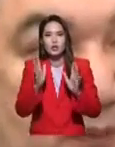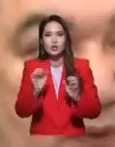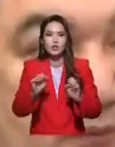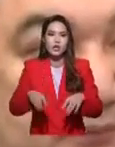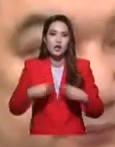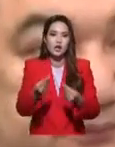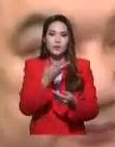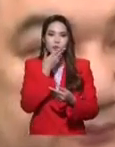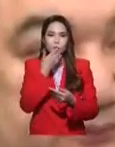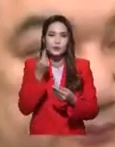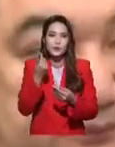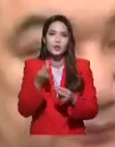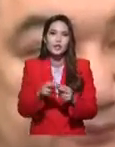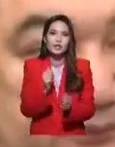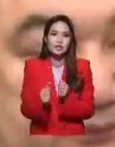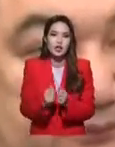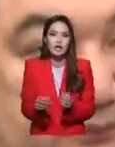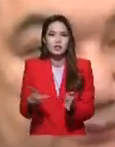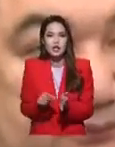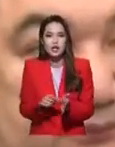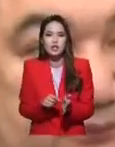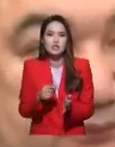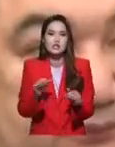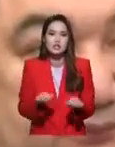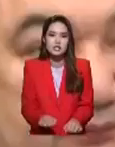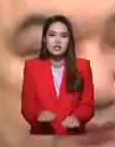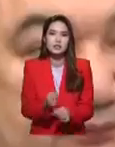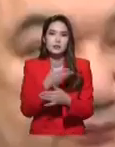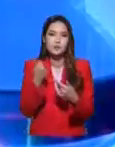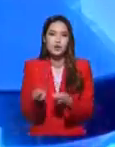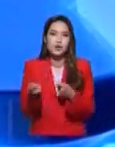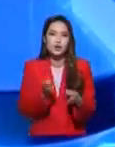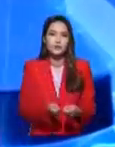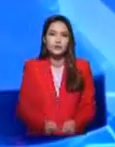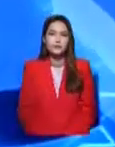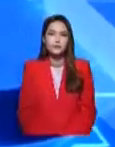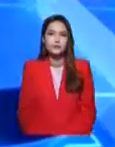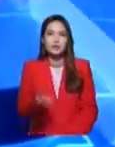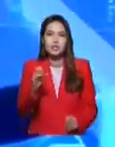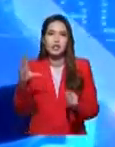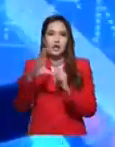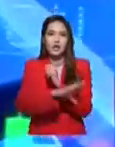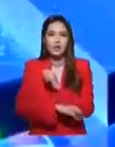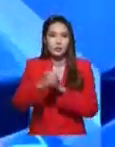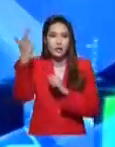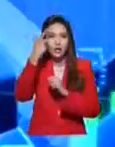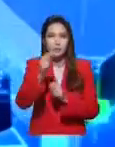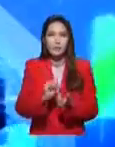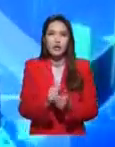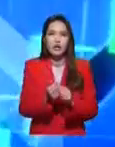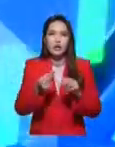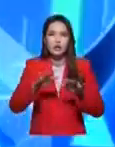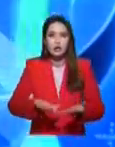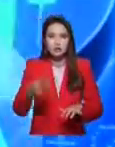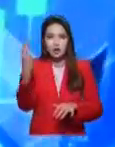сотрудникам указанного органа выйти на пенсию с учетом имеющихся выслуг и лет. Ну и напоследок о ситуации в обменных